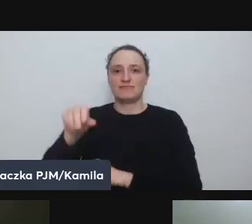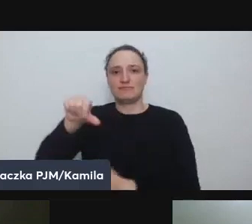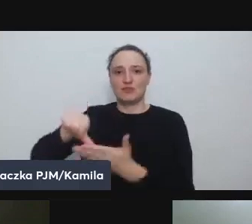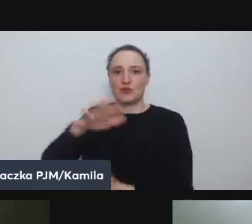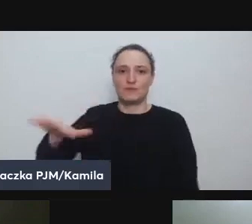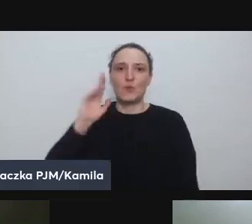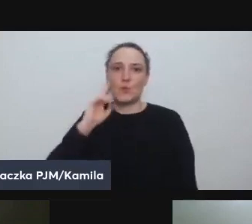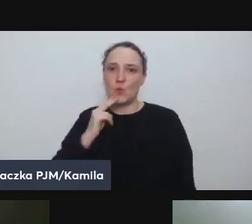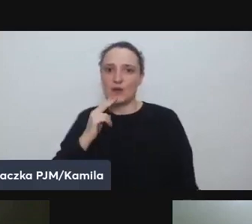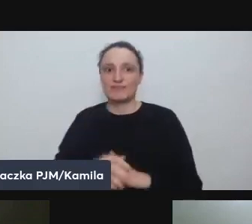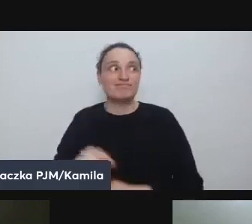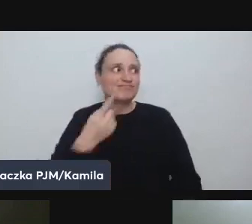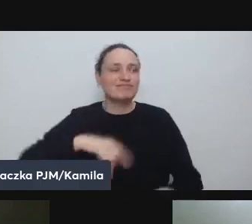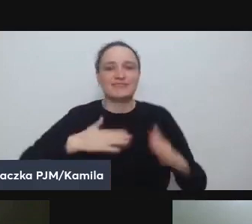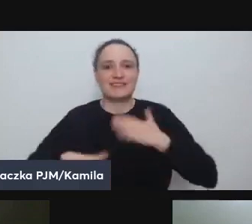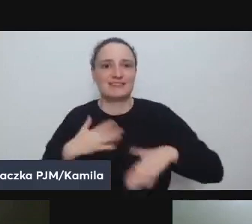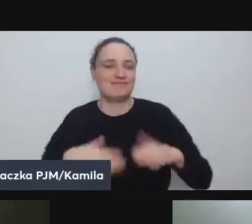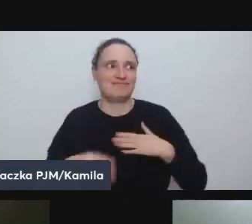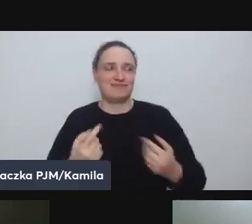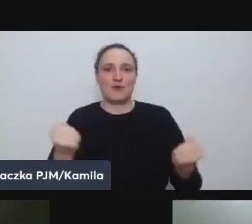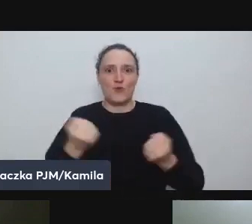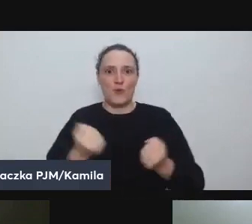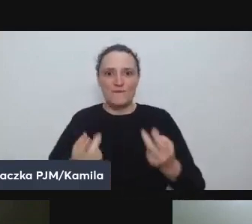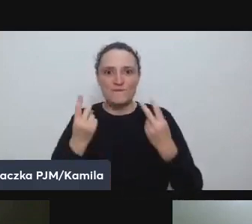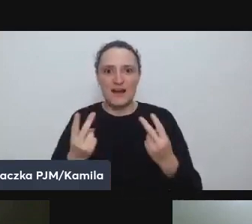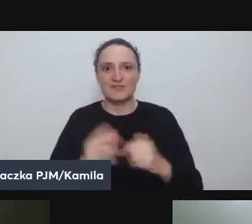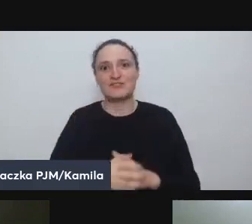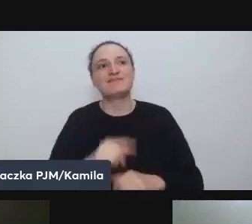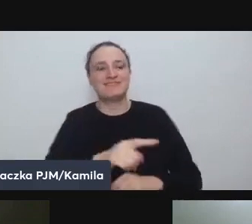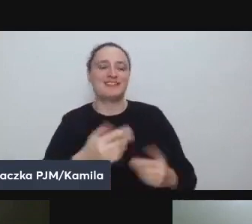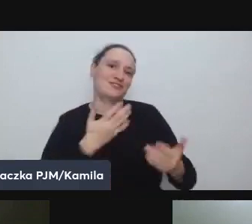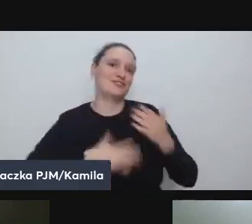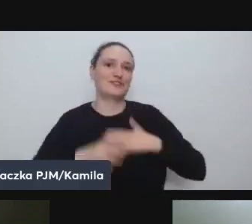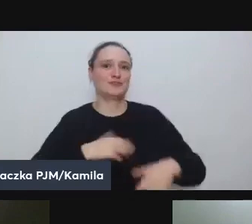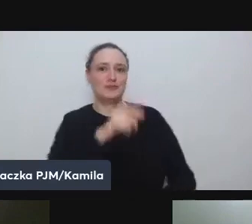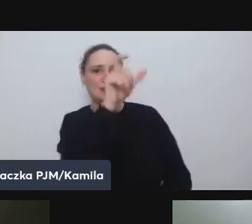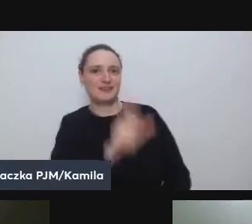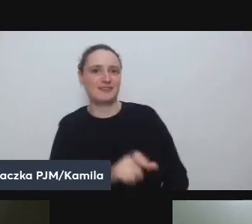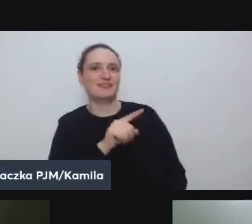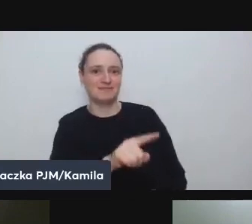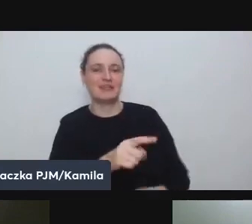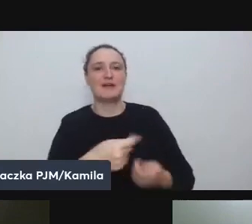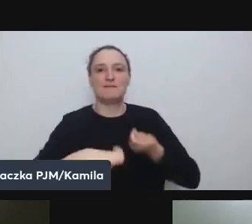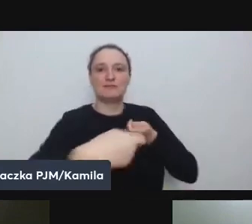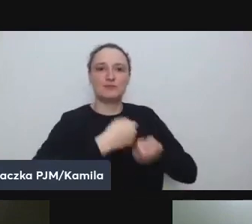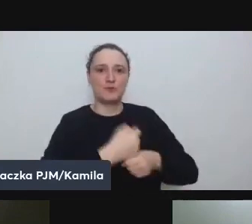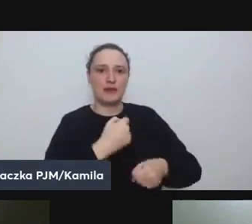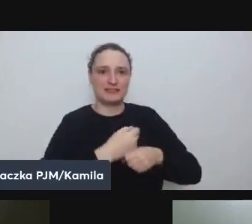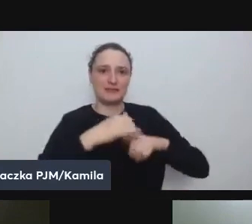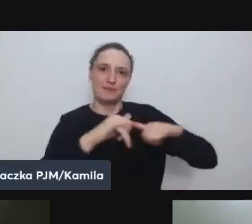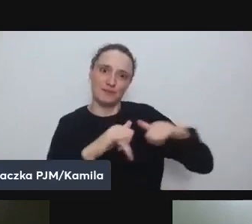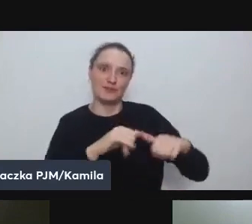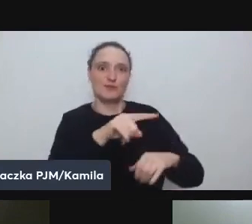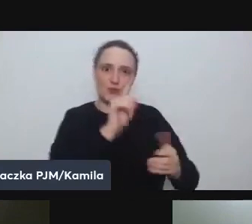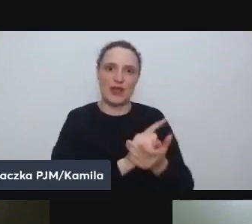Bardzo się cieszymy, bo uważamy, że to jest wielki krok naprzód i cieszymy się, że Zuzanna Borowska jest z nami, a dzisiaj z nami podczas webinaru Wiedza o miesiączce